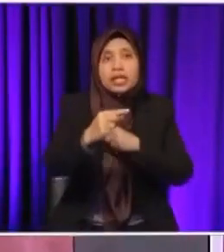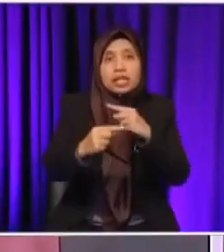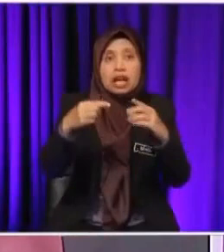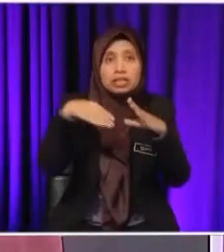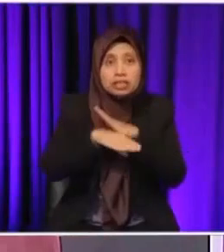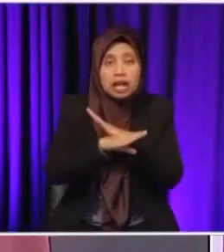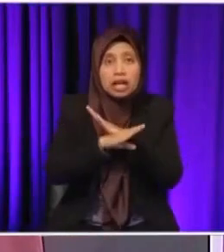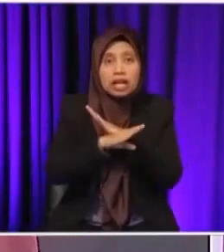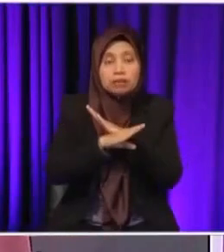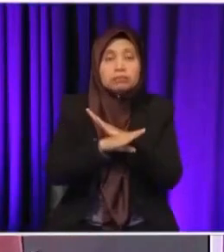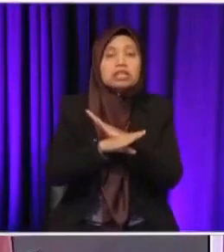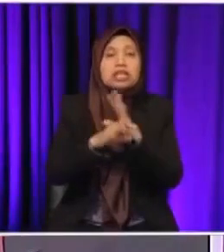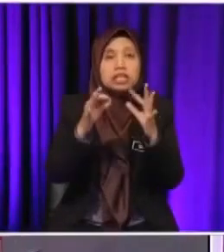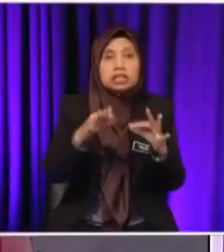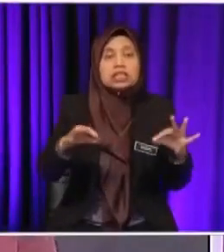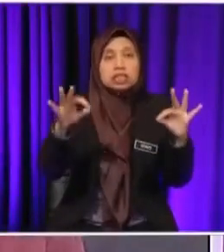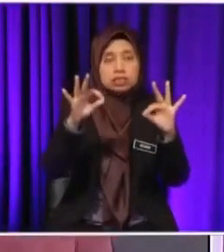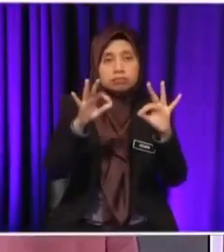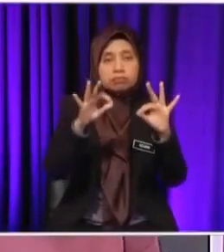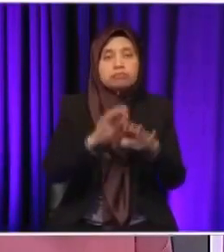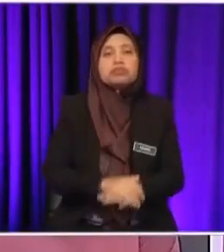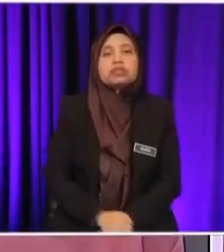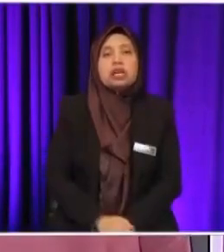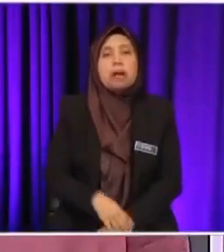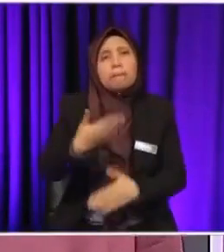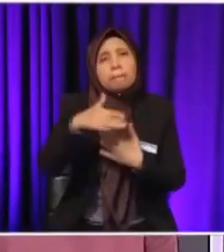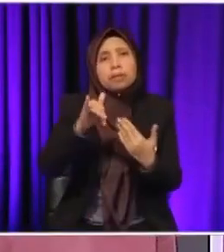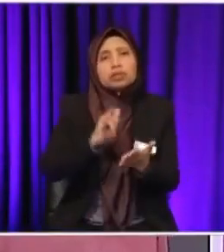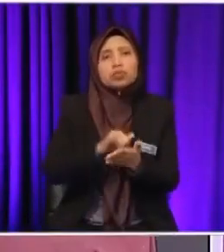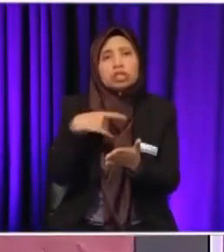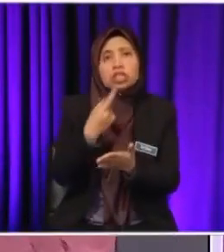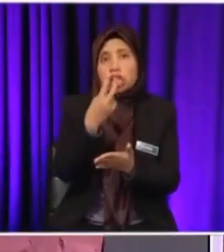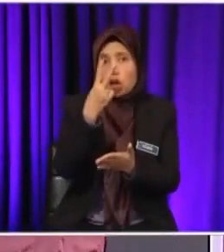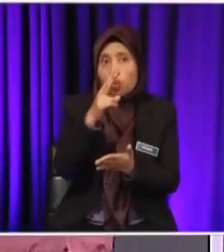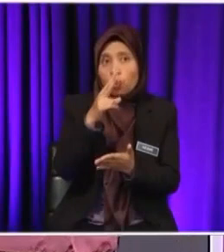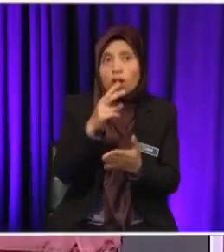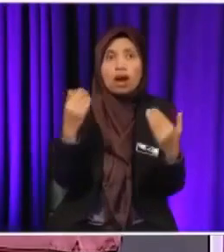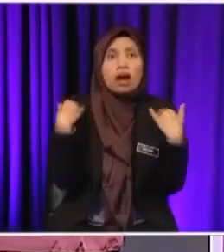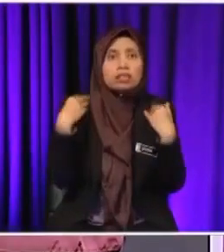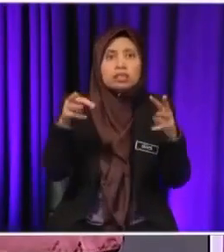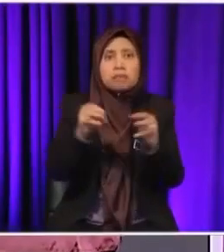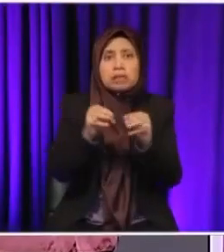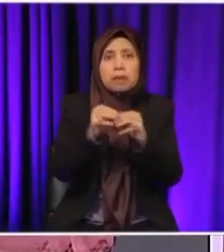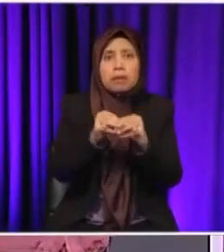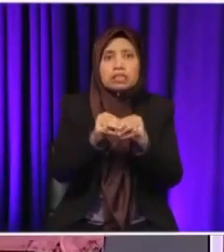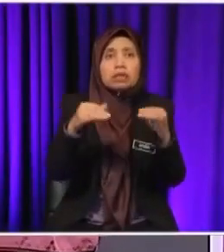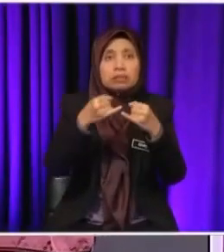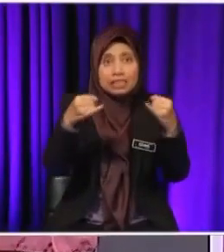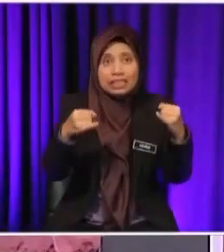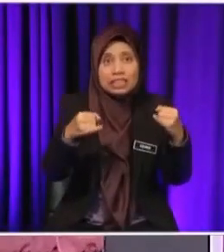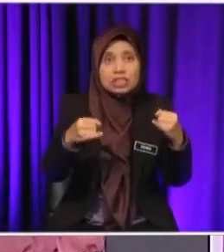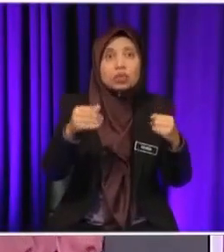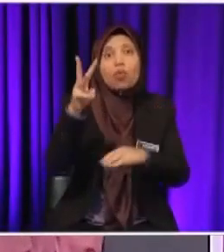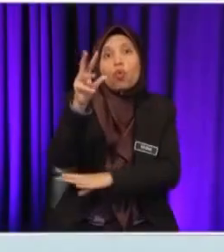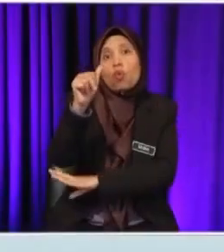dalam studio ini katakan, itu adalah perwatakan. Kemudian kita lihat dalam ada pelbagai jenis watak di sini. Yang